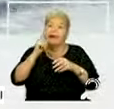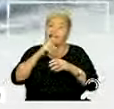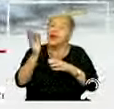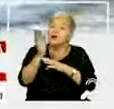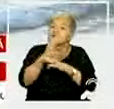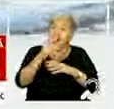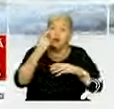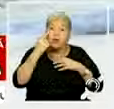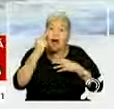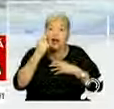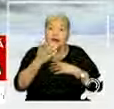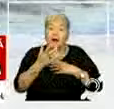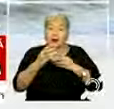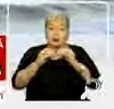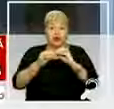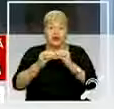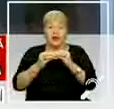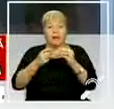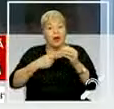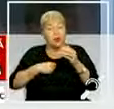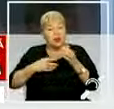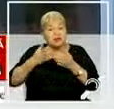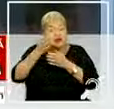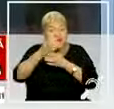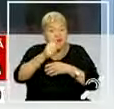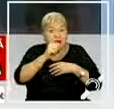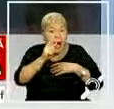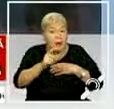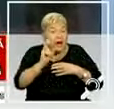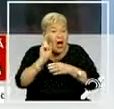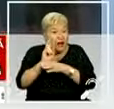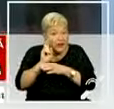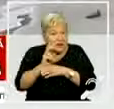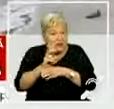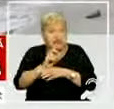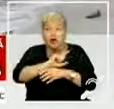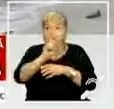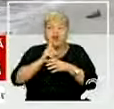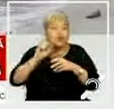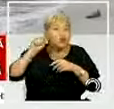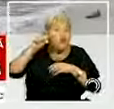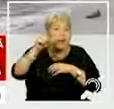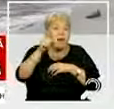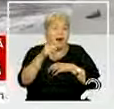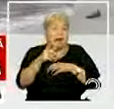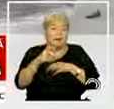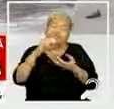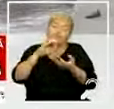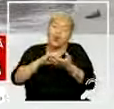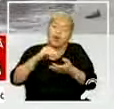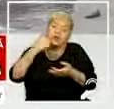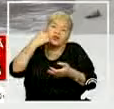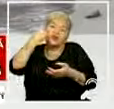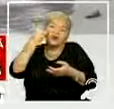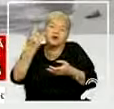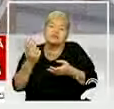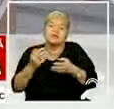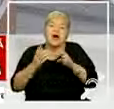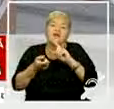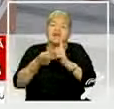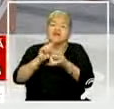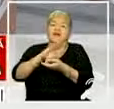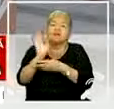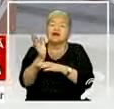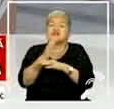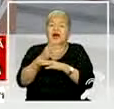de Salou, care înseamnă că poți intra în apă, însă cu precauție și nu la adâncime. De fapt, chiar în momentul în care salvamarii schimbau steagul galben cu